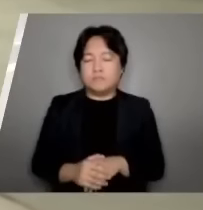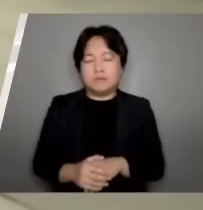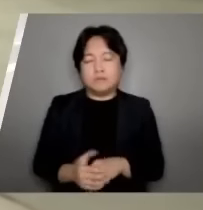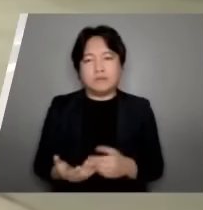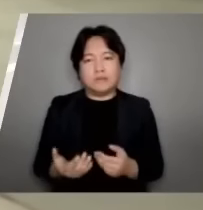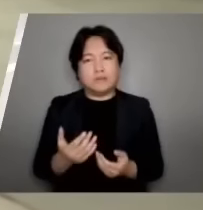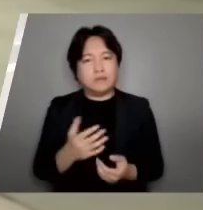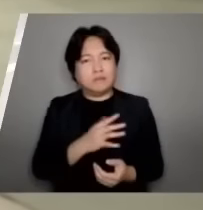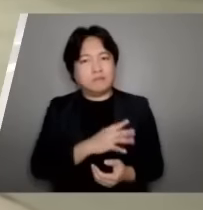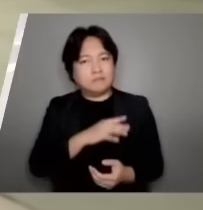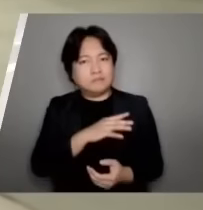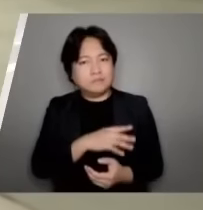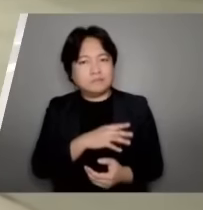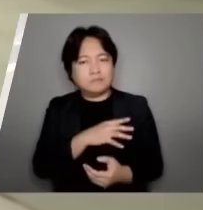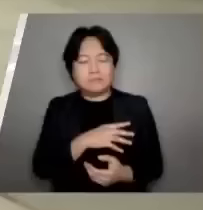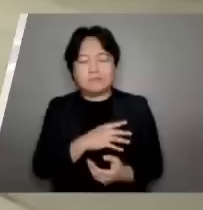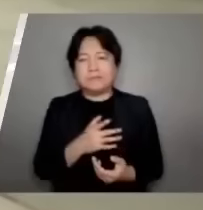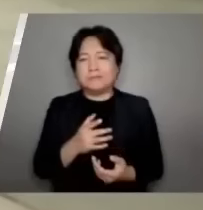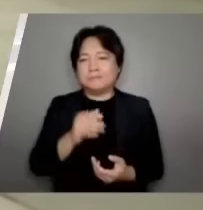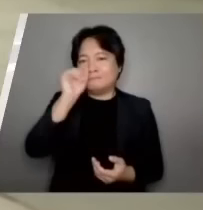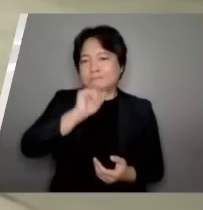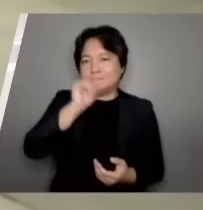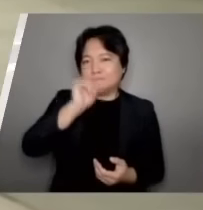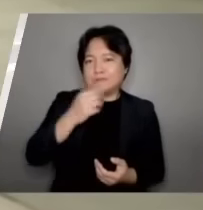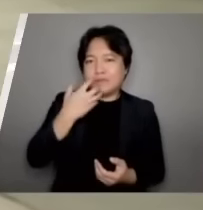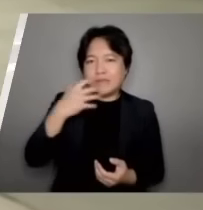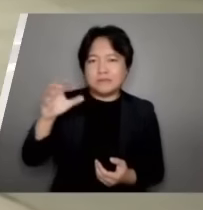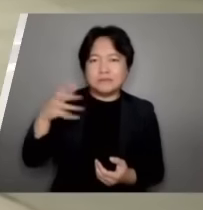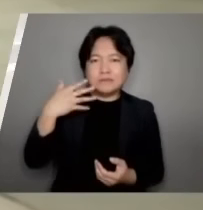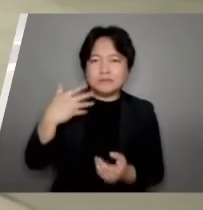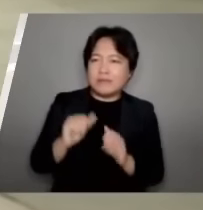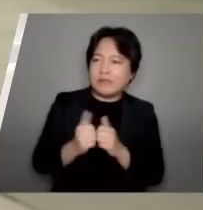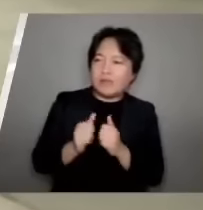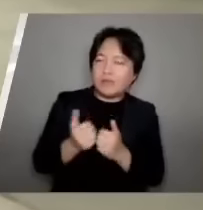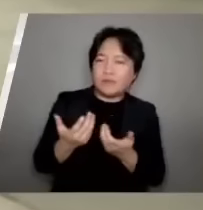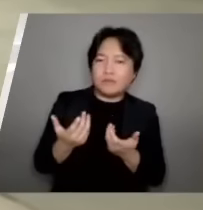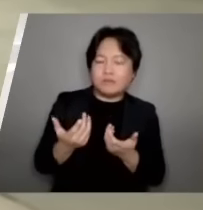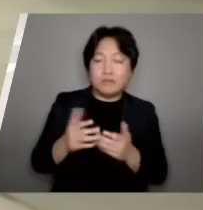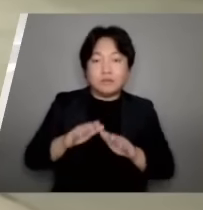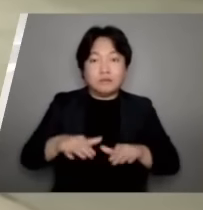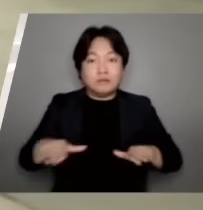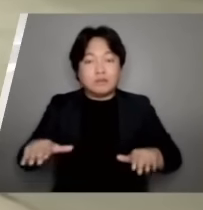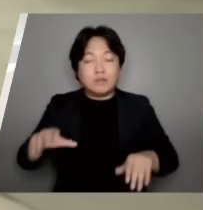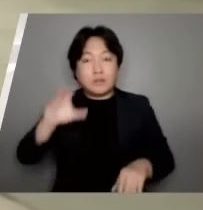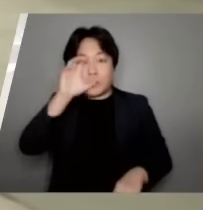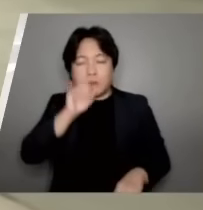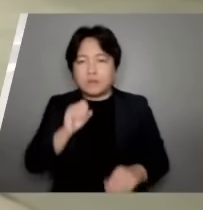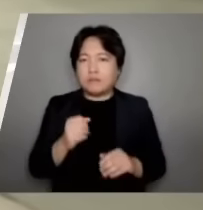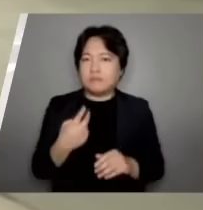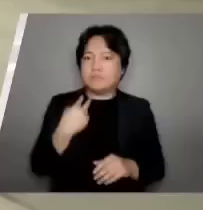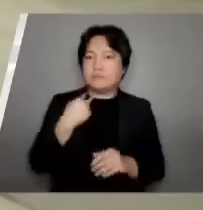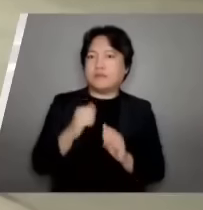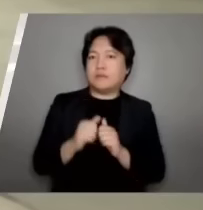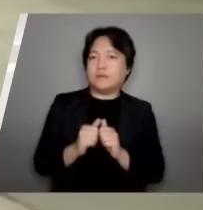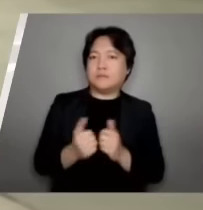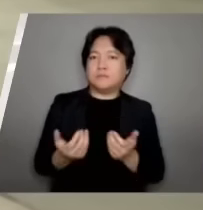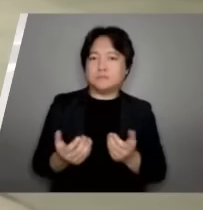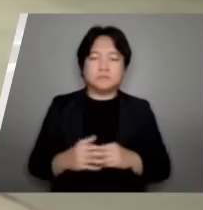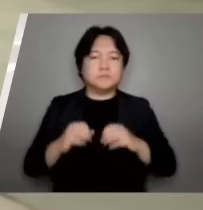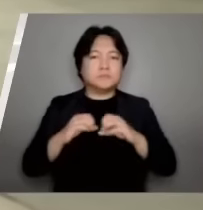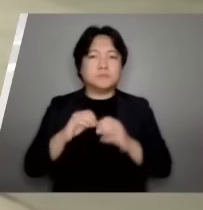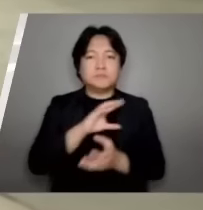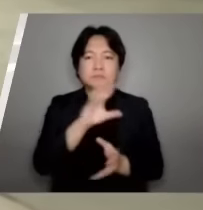talagang didiskarte na lang sila, lalo na yung may mga kasamang bata at matatanda. Para sa GMA Integrated News,